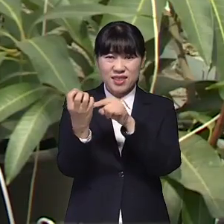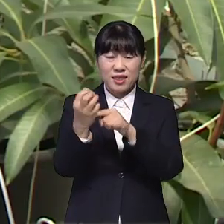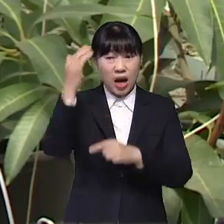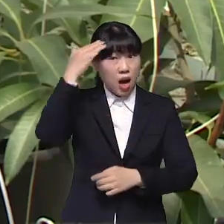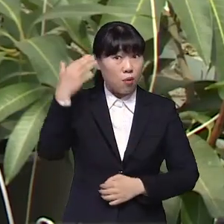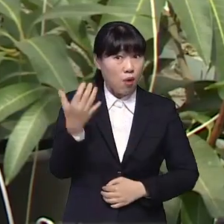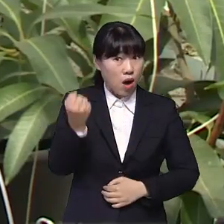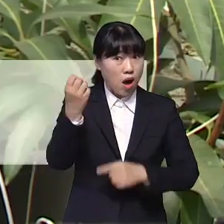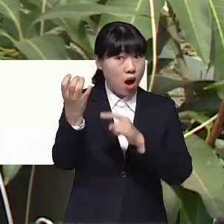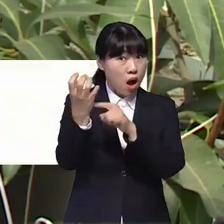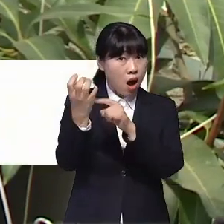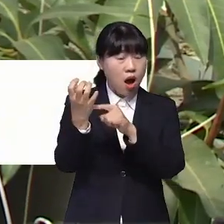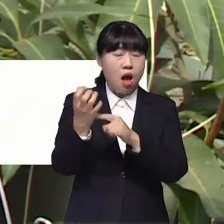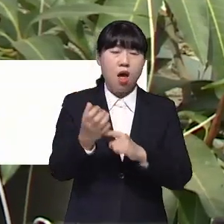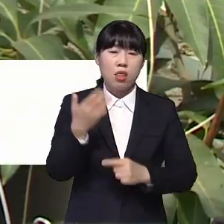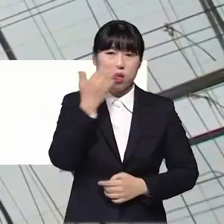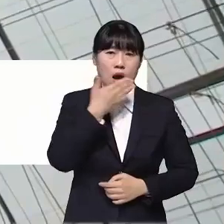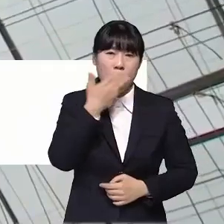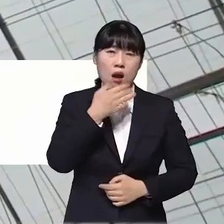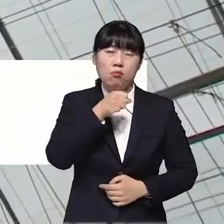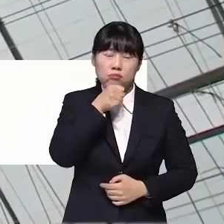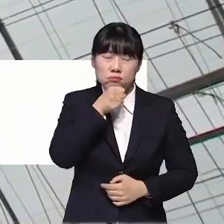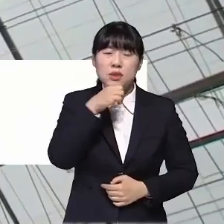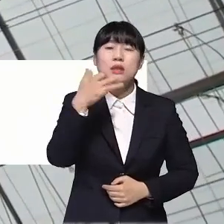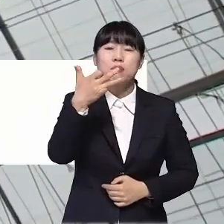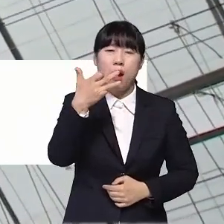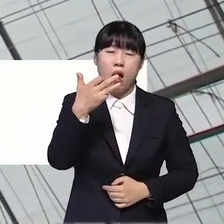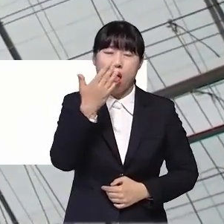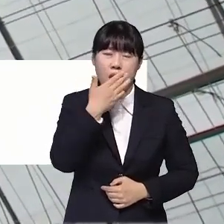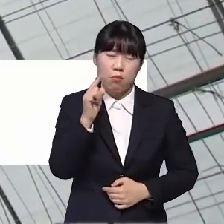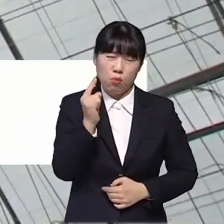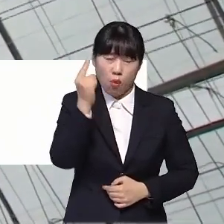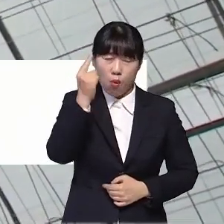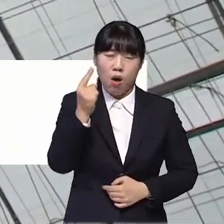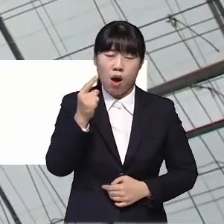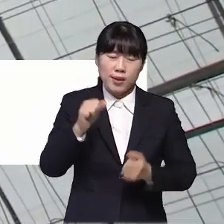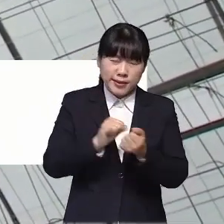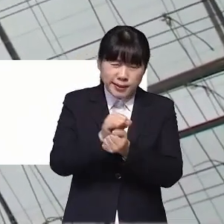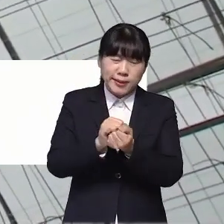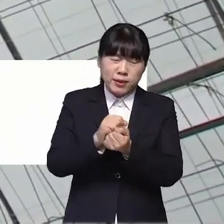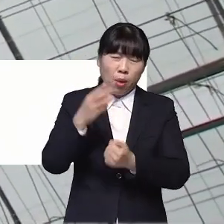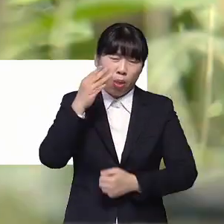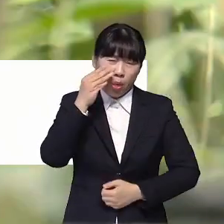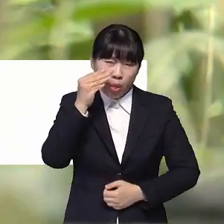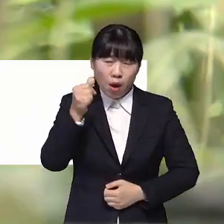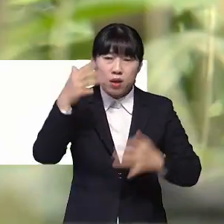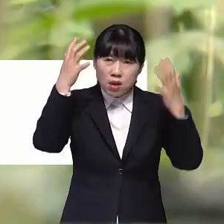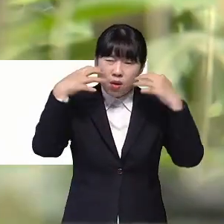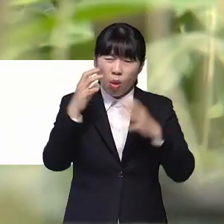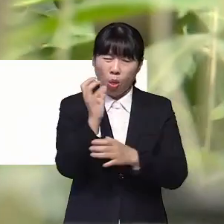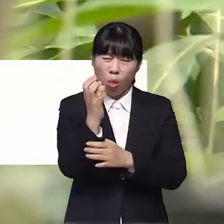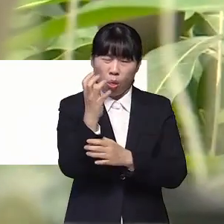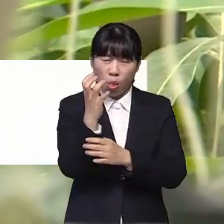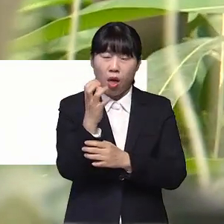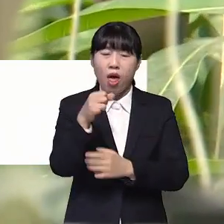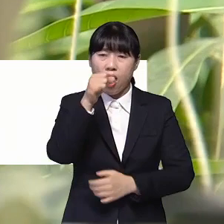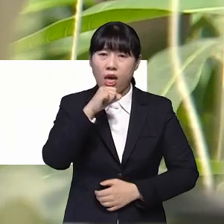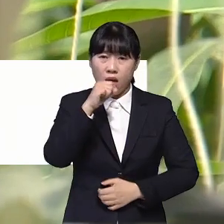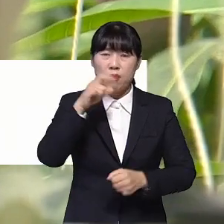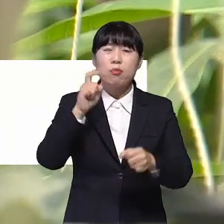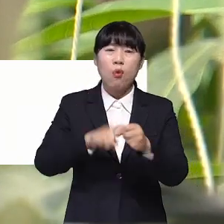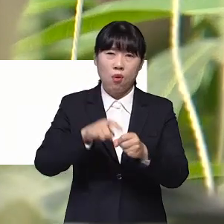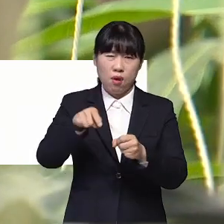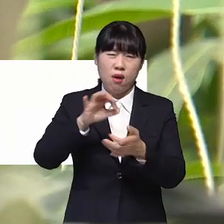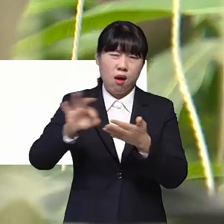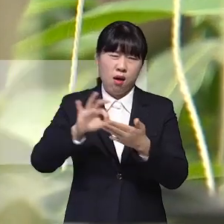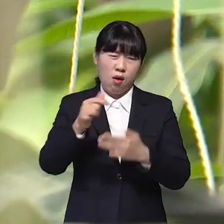망고는 당도가 18 프릭스 로 높은 데다 부드러운 식감으로 인해 여름철 주 수와 아이스크림 용으로 큰